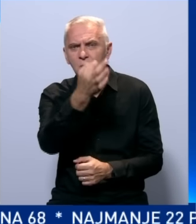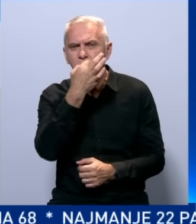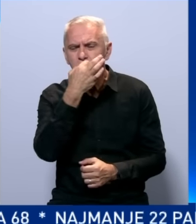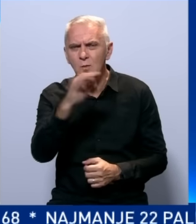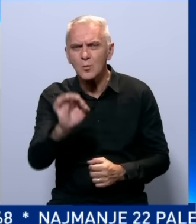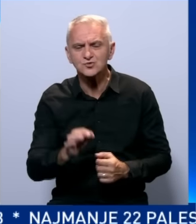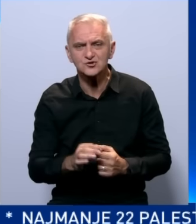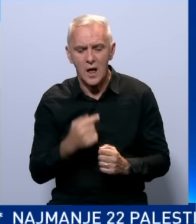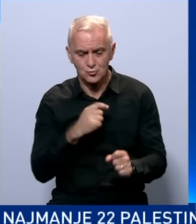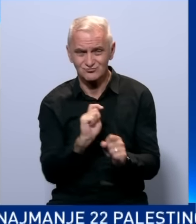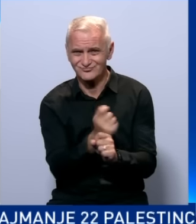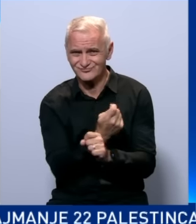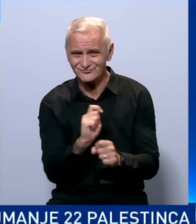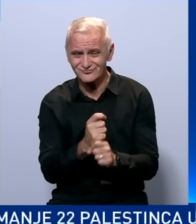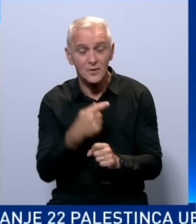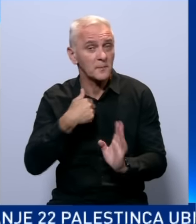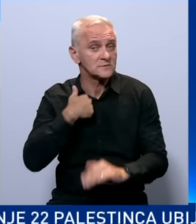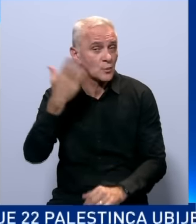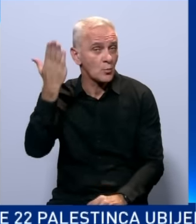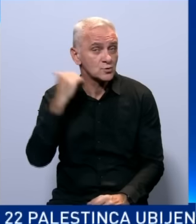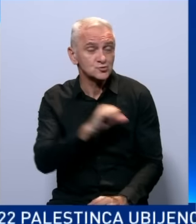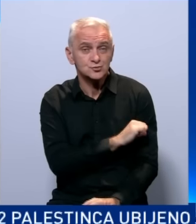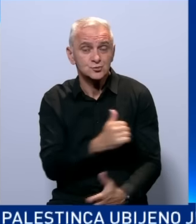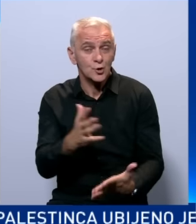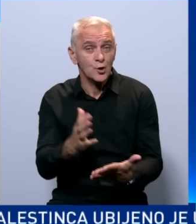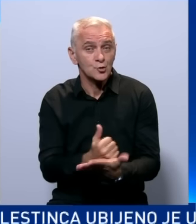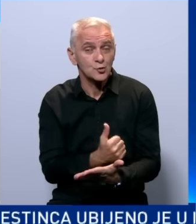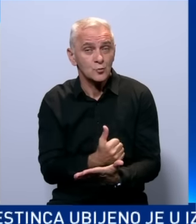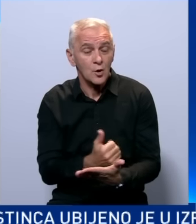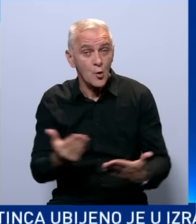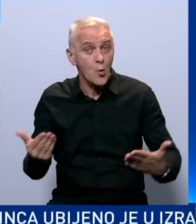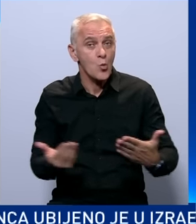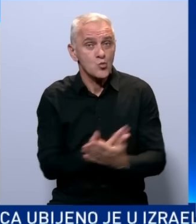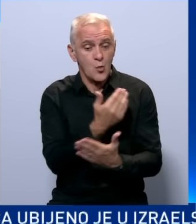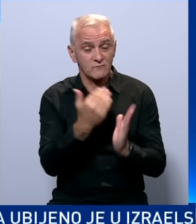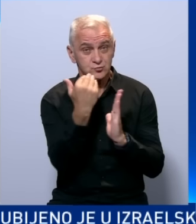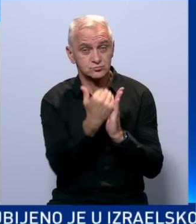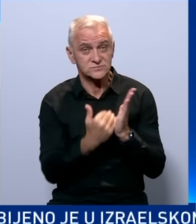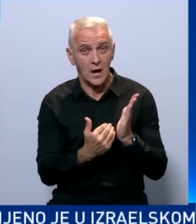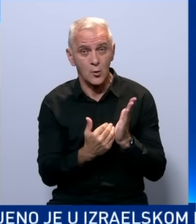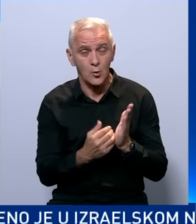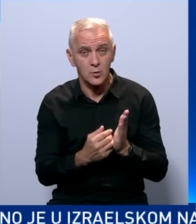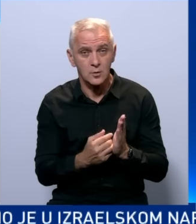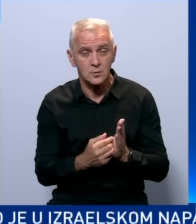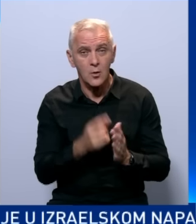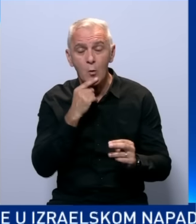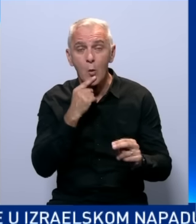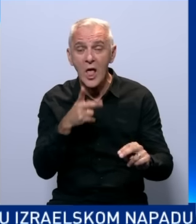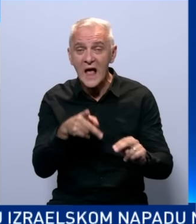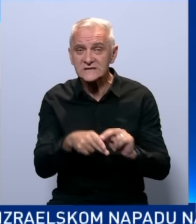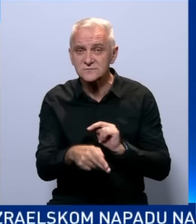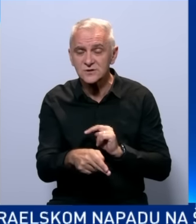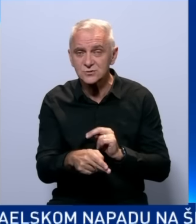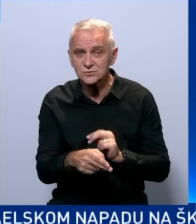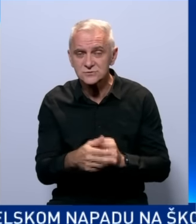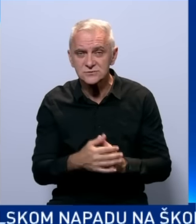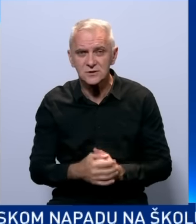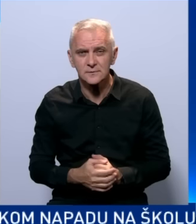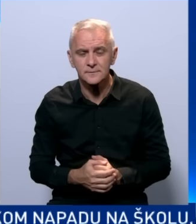poboljšanju, tako da smo prošle godine dobili jednu noviju, potpuniju verziju koja je spriječila,